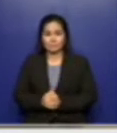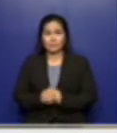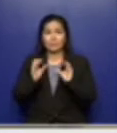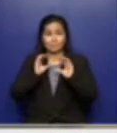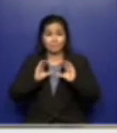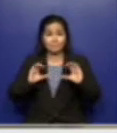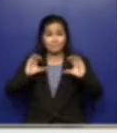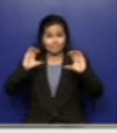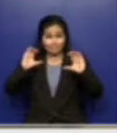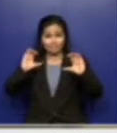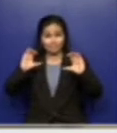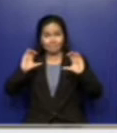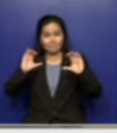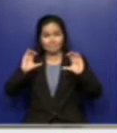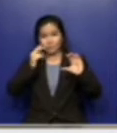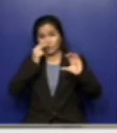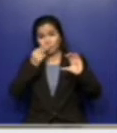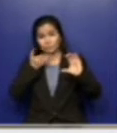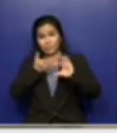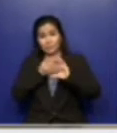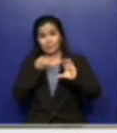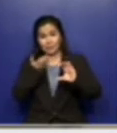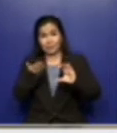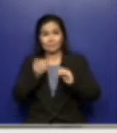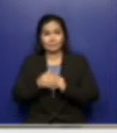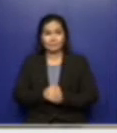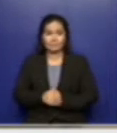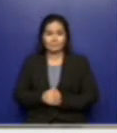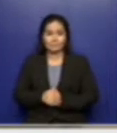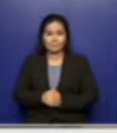าลสไลด์ถัดไปครับ